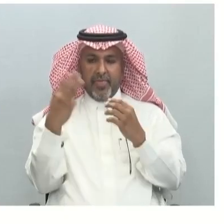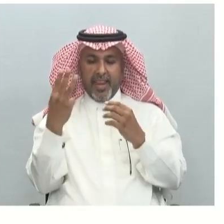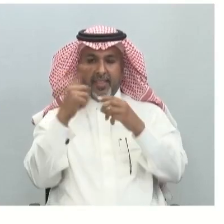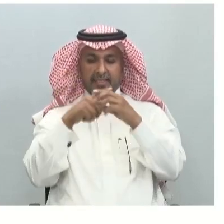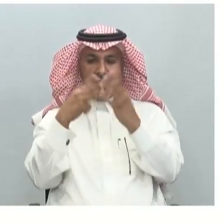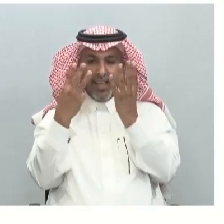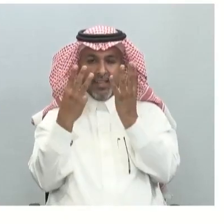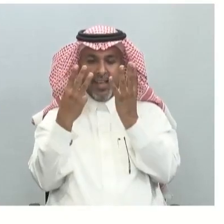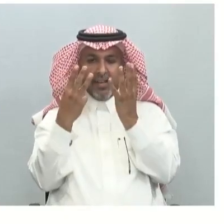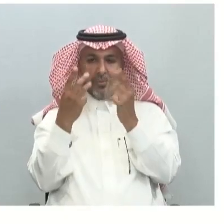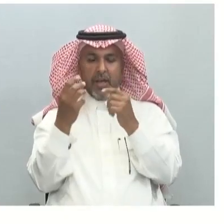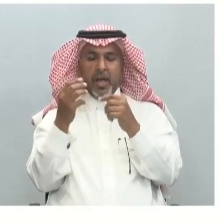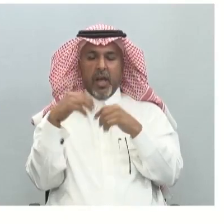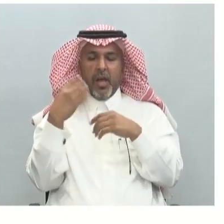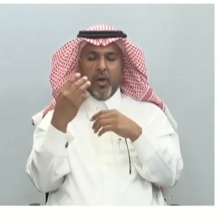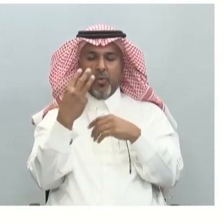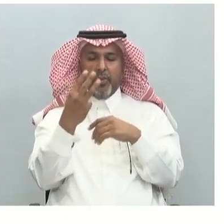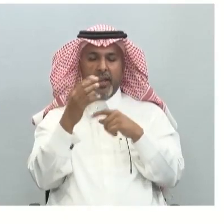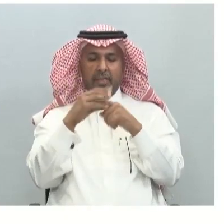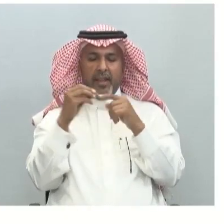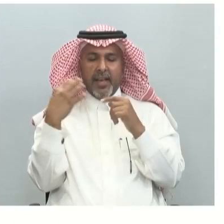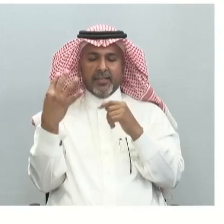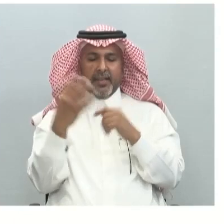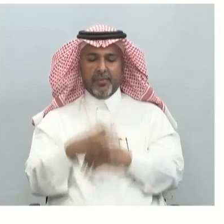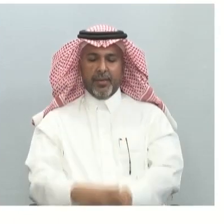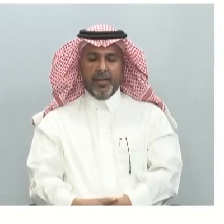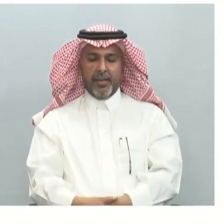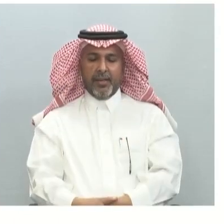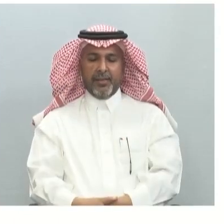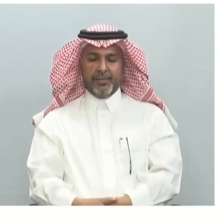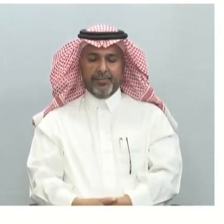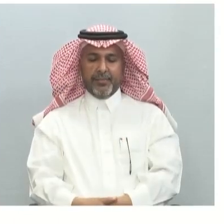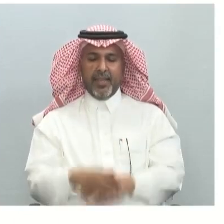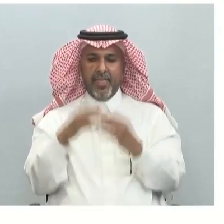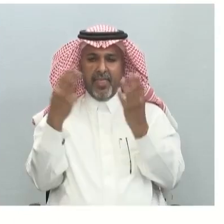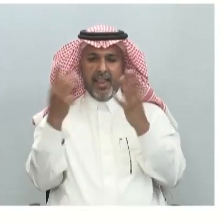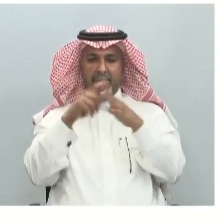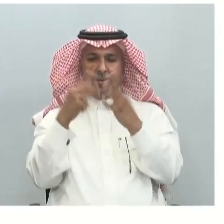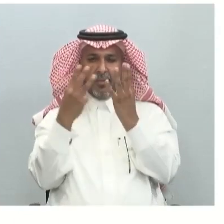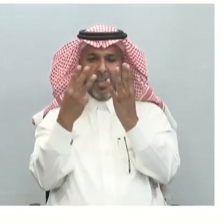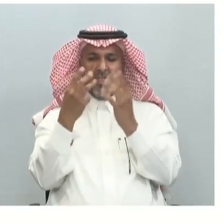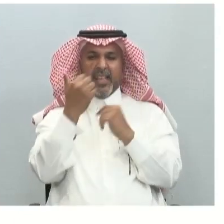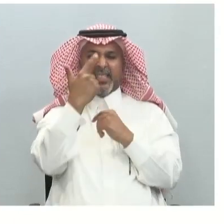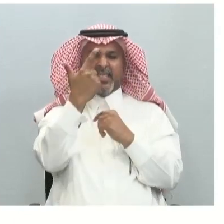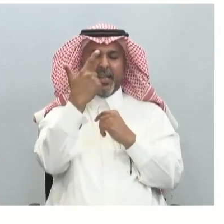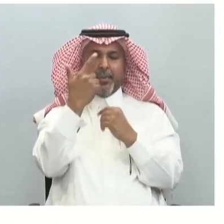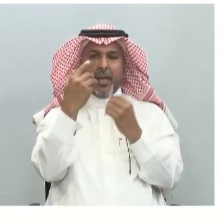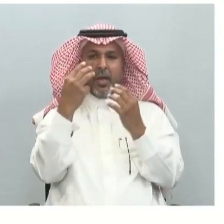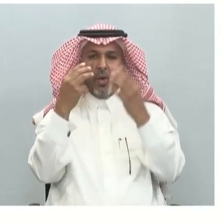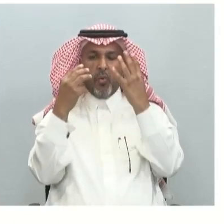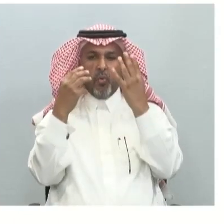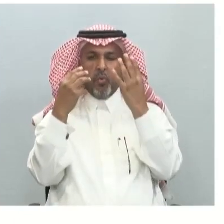الاربعه وثلاثه مره مطروحه منها اربعه ثلاثه زائد اربعه سبعه هذا الحل الاول